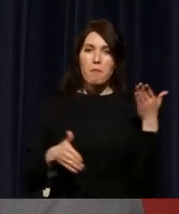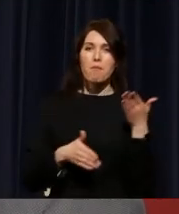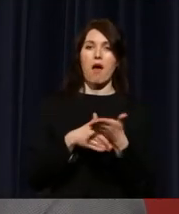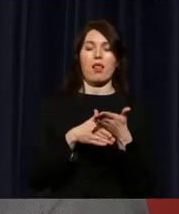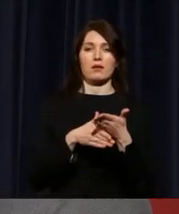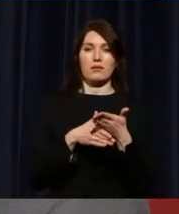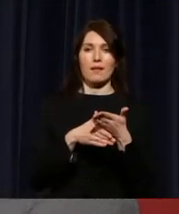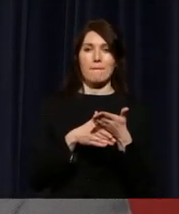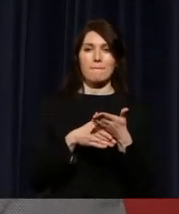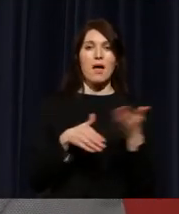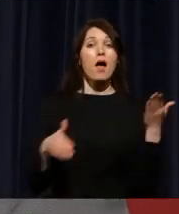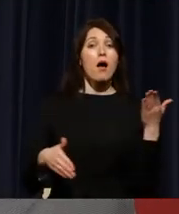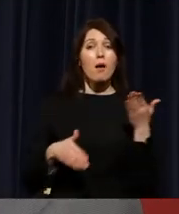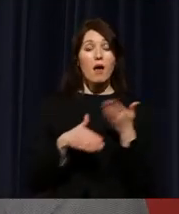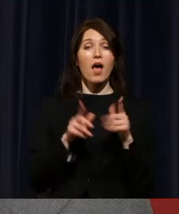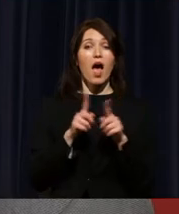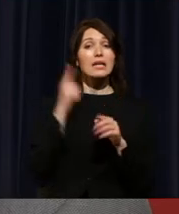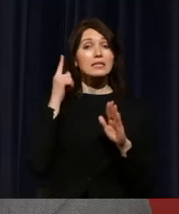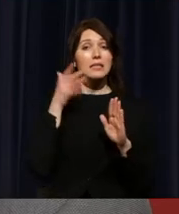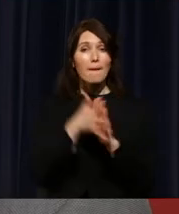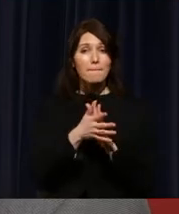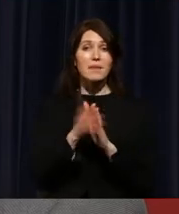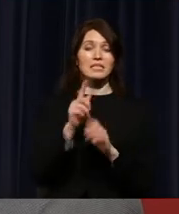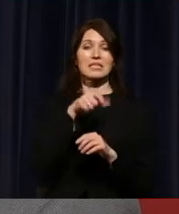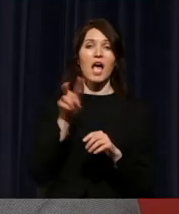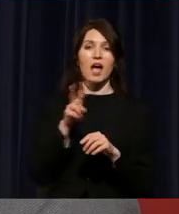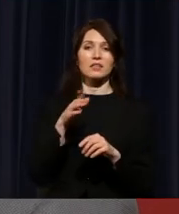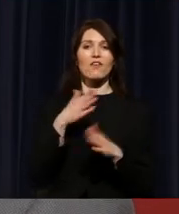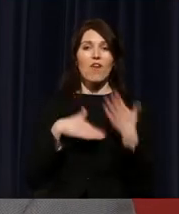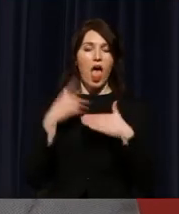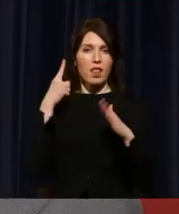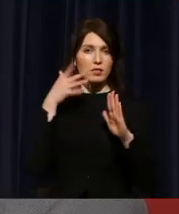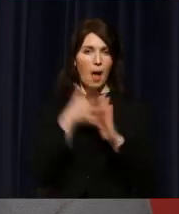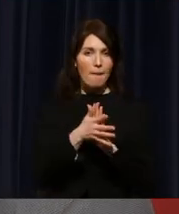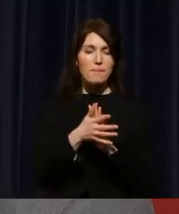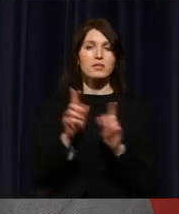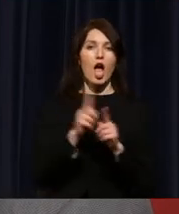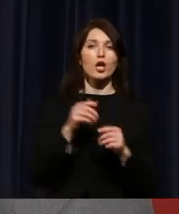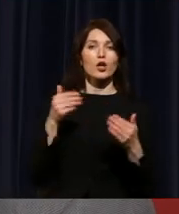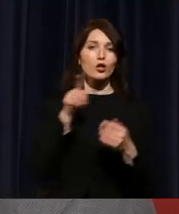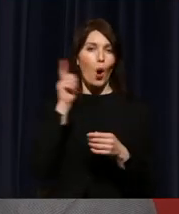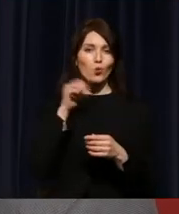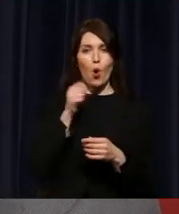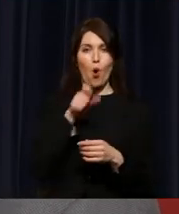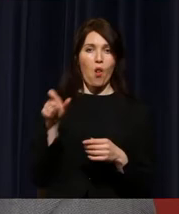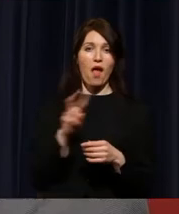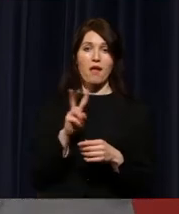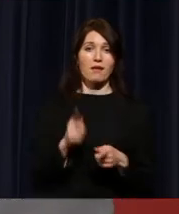ja, saprast arī ir tādi, kuri vēlas saprast, diezgan bieži arī ir jaunie kolēģi, kuri